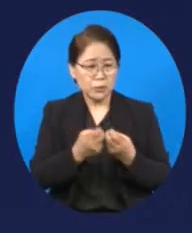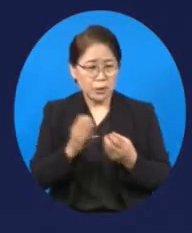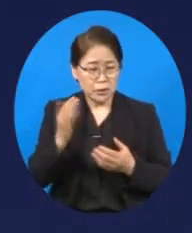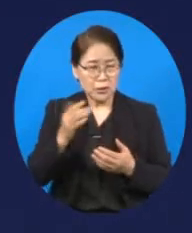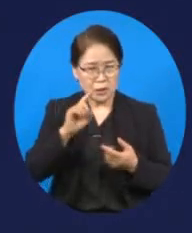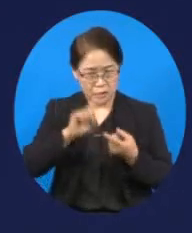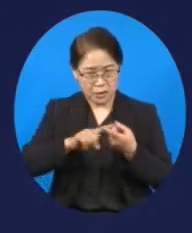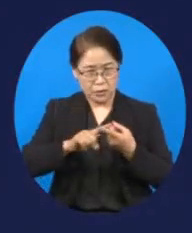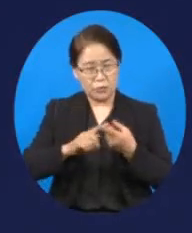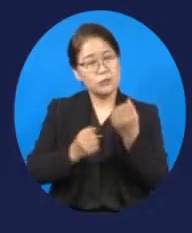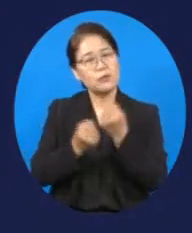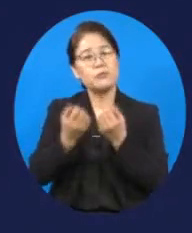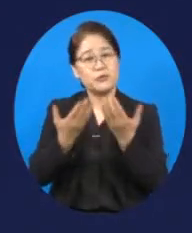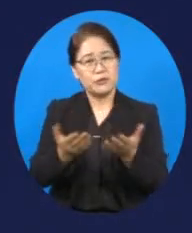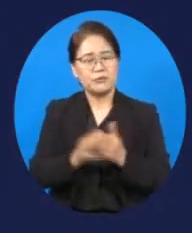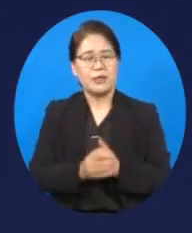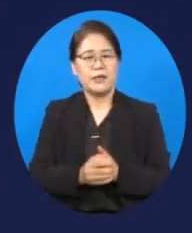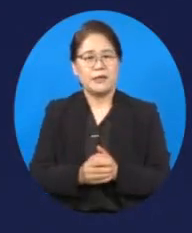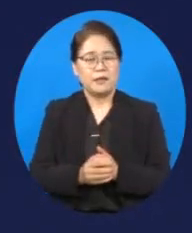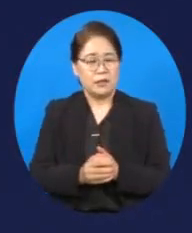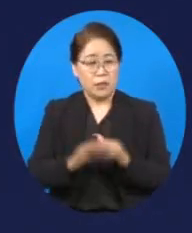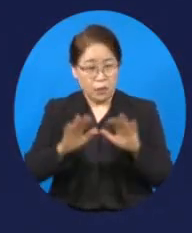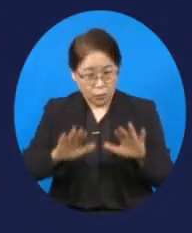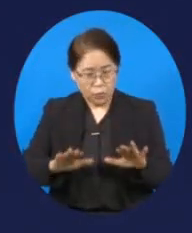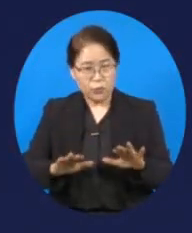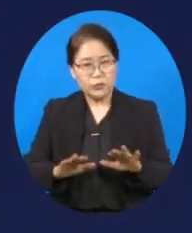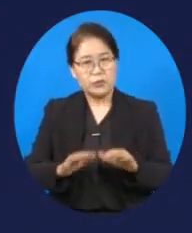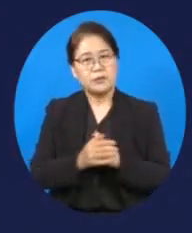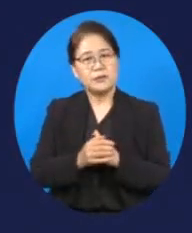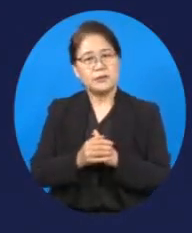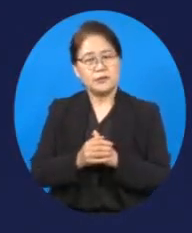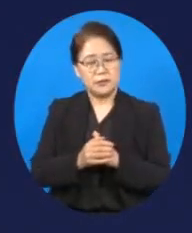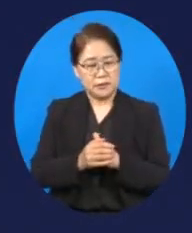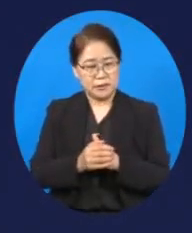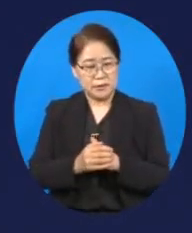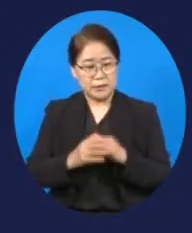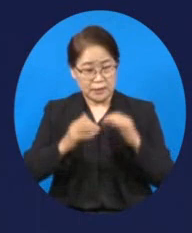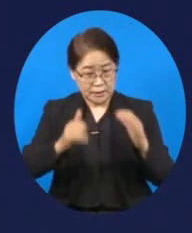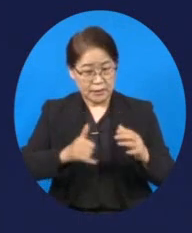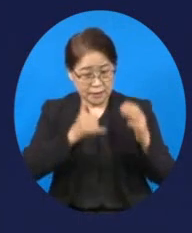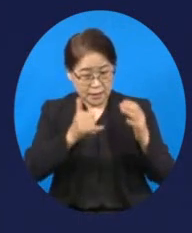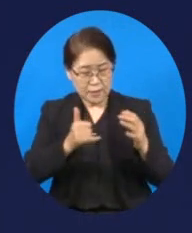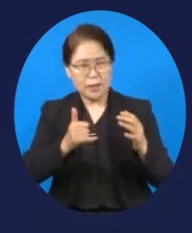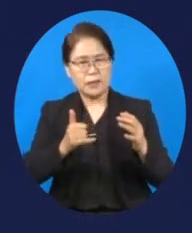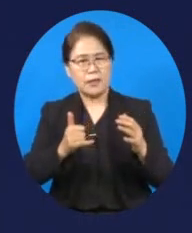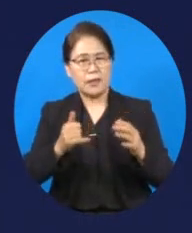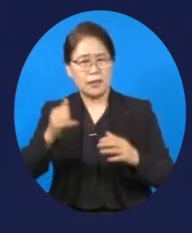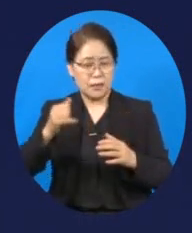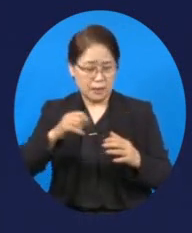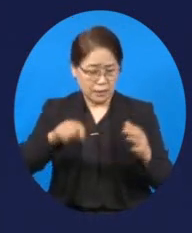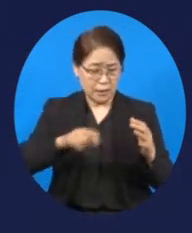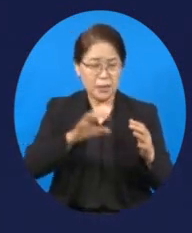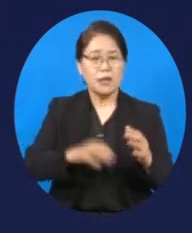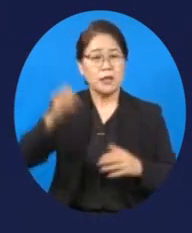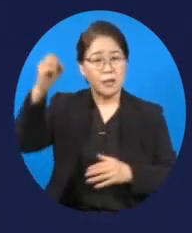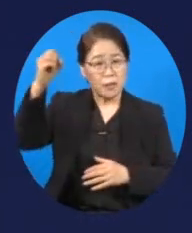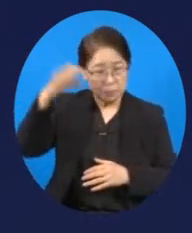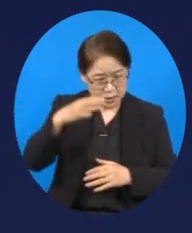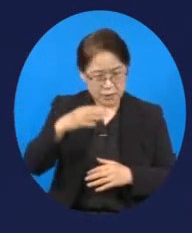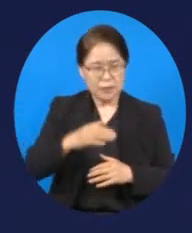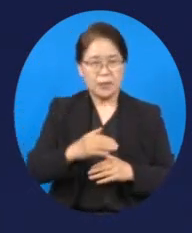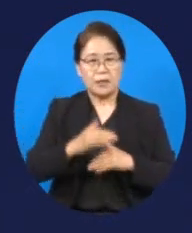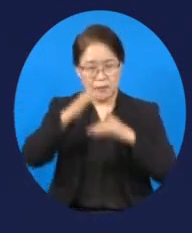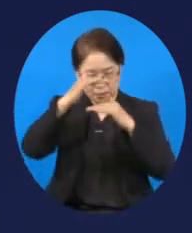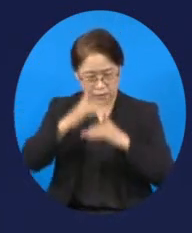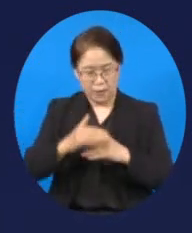자 오늘은요 너희는 세상의 빛이라고 하는이 말씀을 함께 나누도록 하겠습니다 너희는